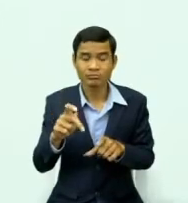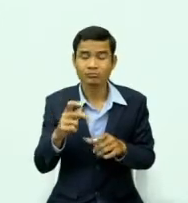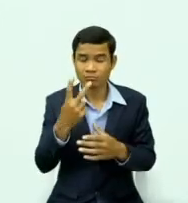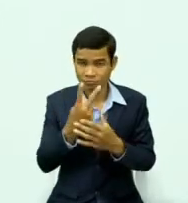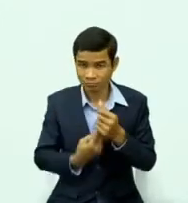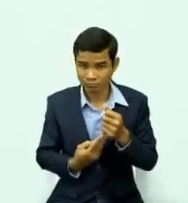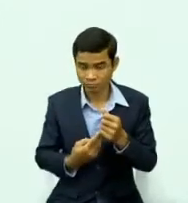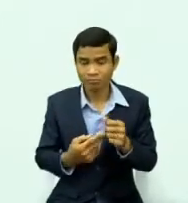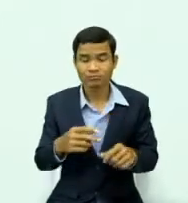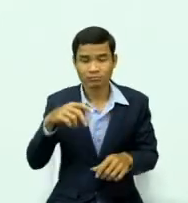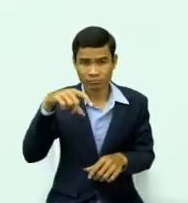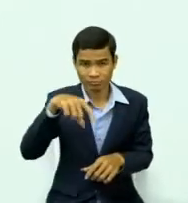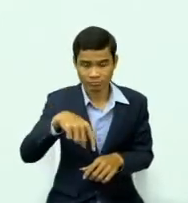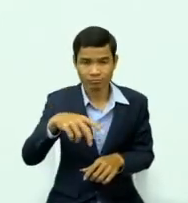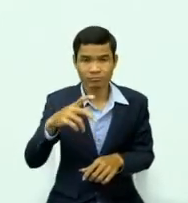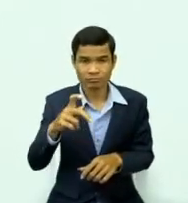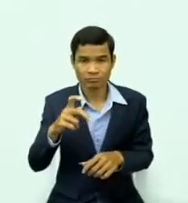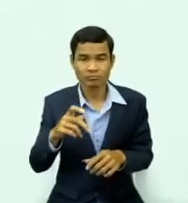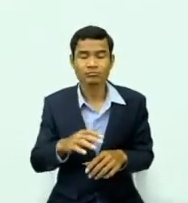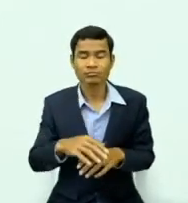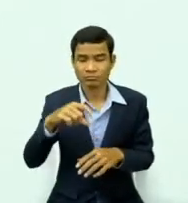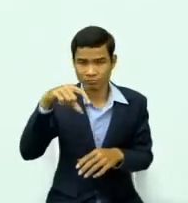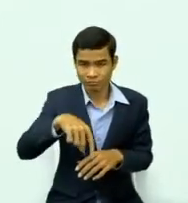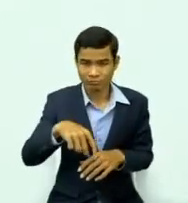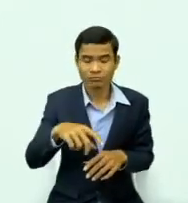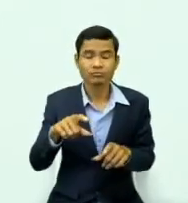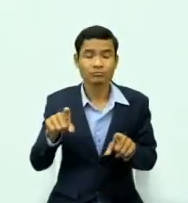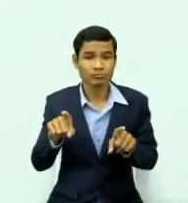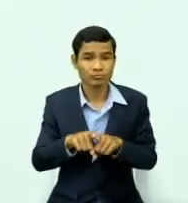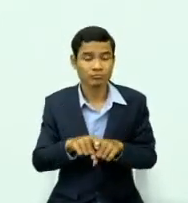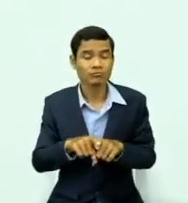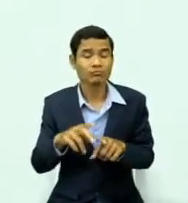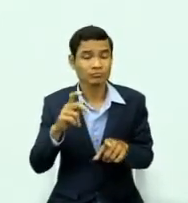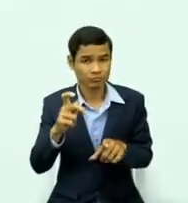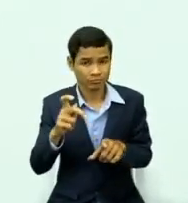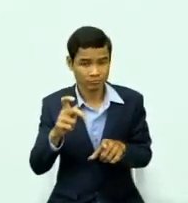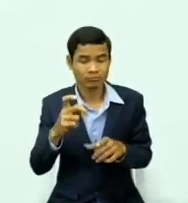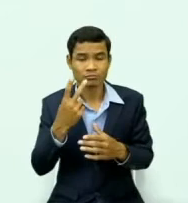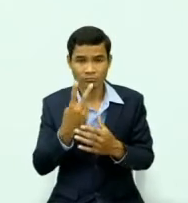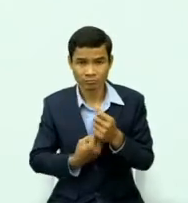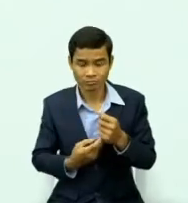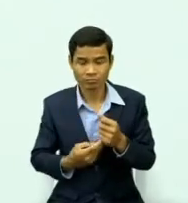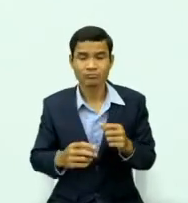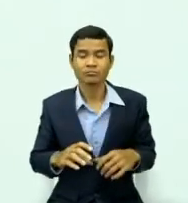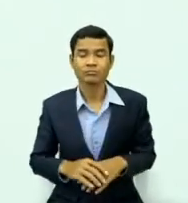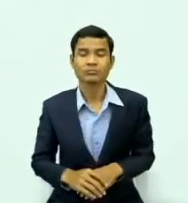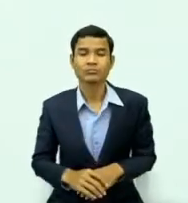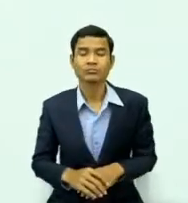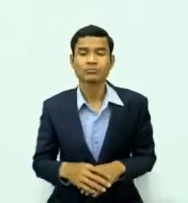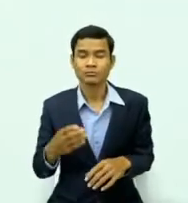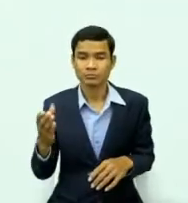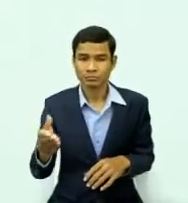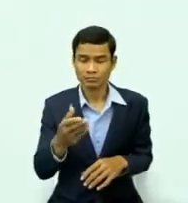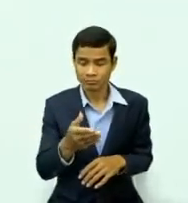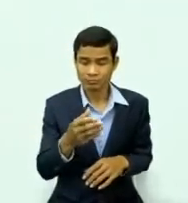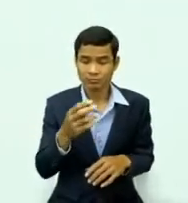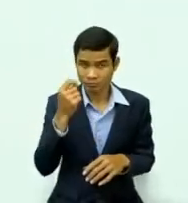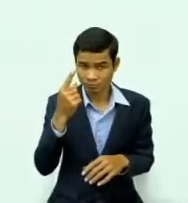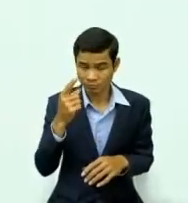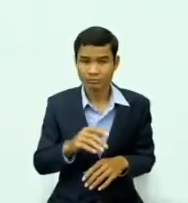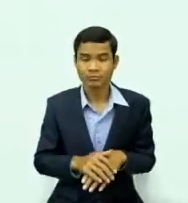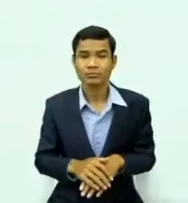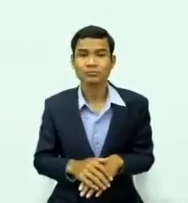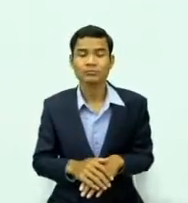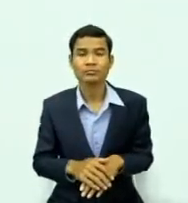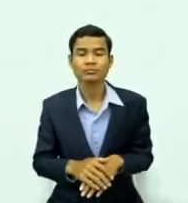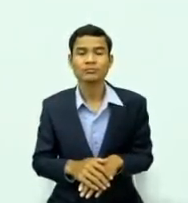ná. Chà, chân chân nè, có, sô cô nâng, cờ. Chà, con toàn hai con đó.